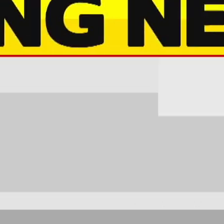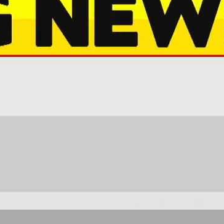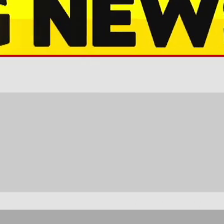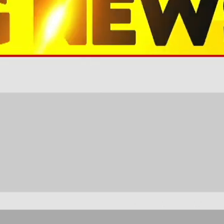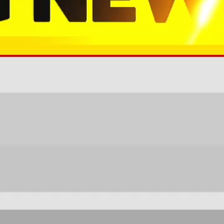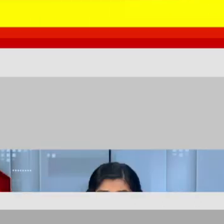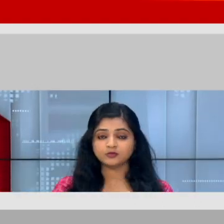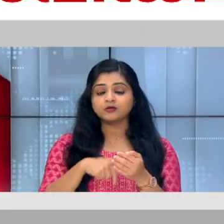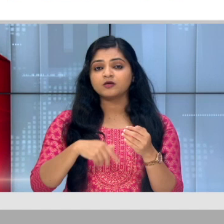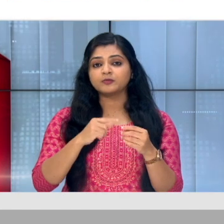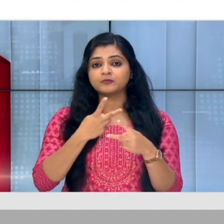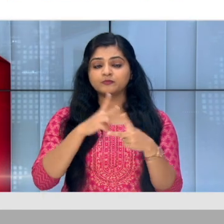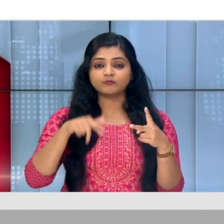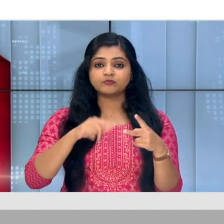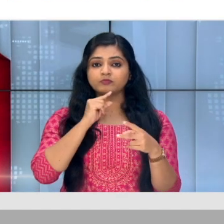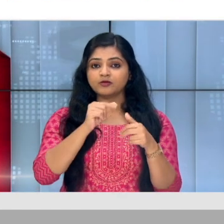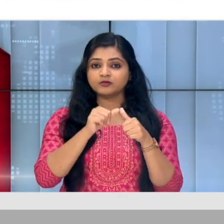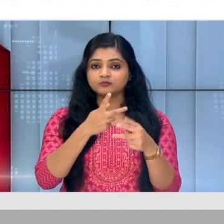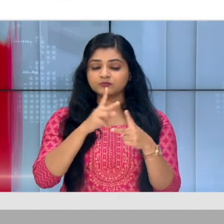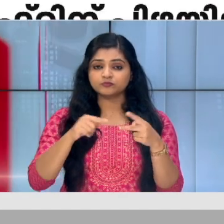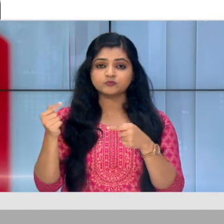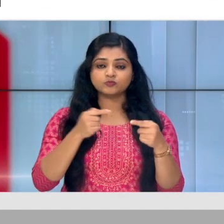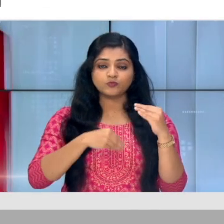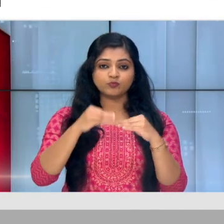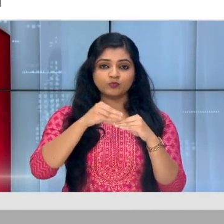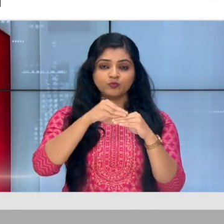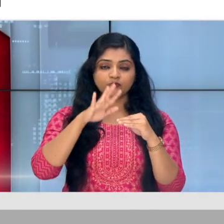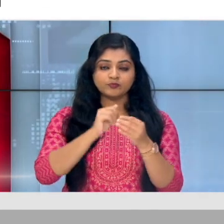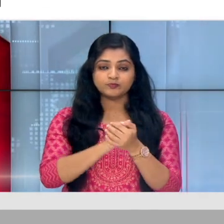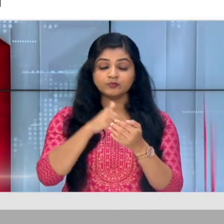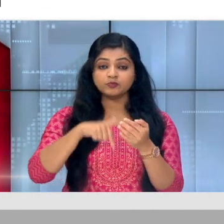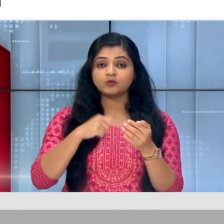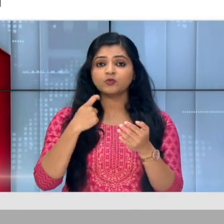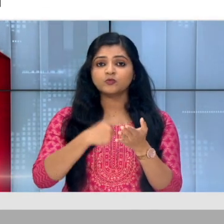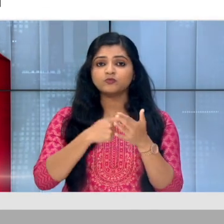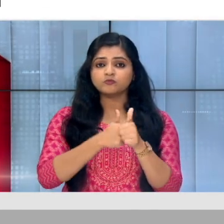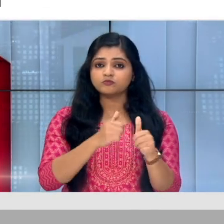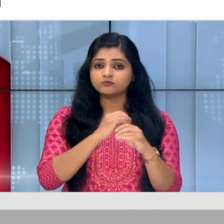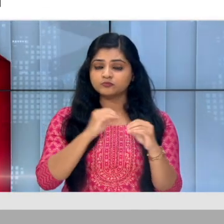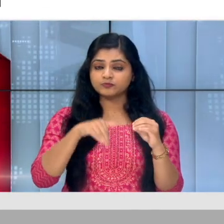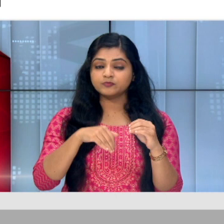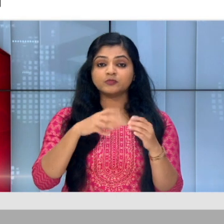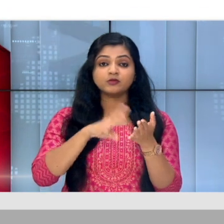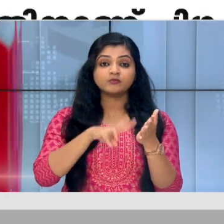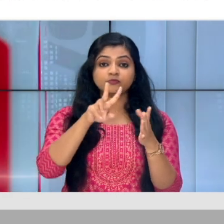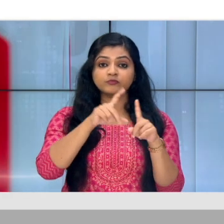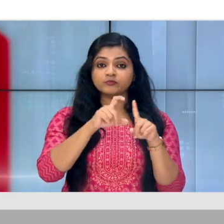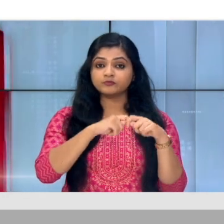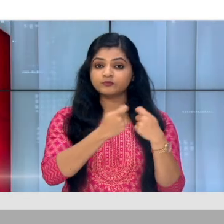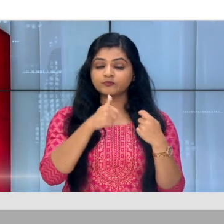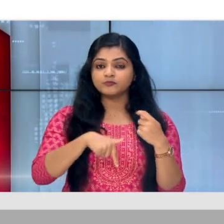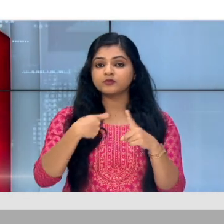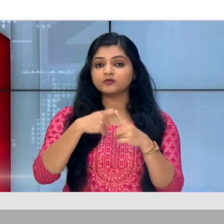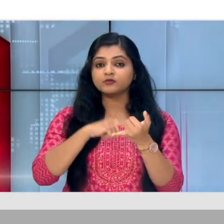പ്രതികരണം അടക്കമുള്ള കാര്യങ്ങളും വലിയ തരത്തിൽ വിവാദമാവുകയും ചെയ്തിരുന്നു. ഇതിന് പിന്നാലെയാണ് നിയമം ലംഘിച്ചതിന് ഗതാഗത വകുപ്പ്, മോട്ടോർ വാഹന വകുപ്പ് KSRTC